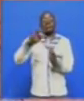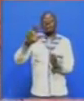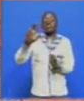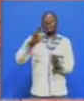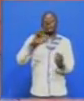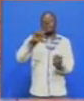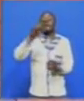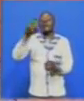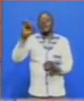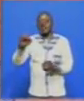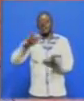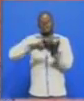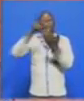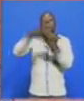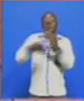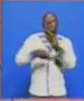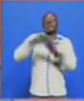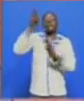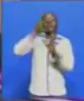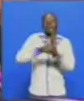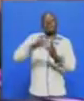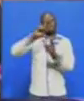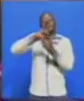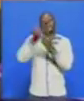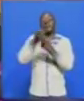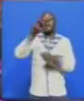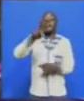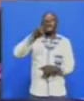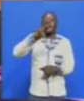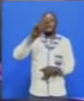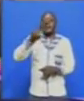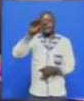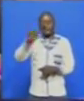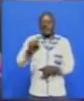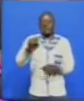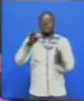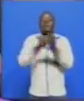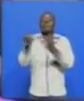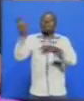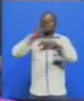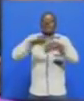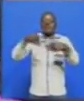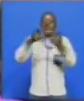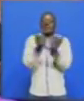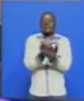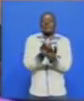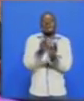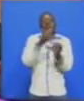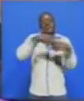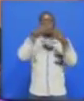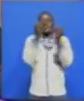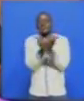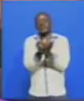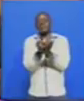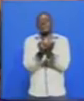Plan national de développement économique et social PNDS. On met en place avec une équipe pluridisciplinaire des spécialistes du